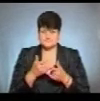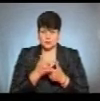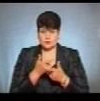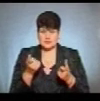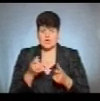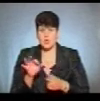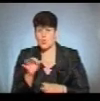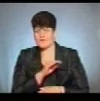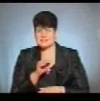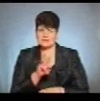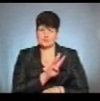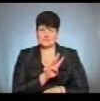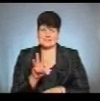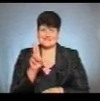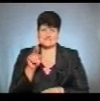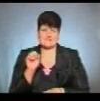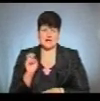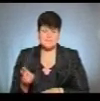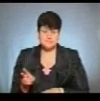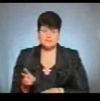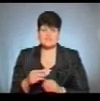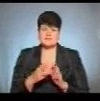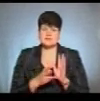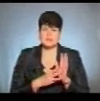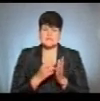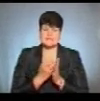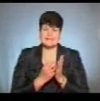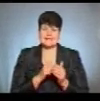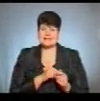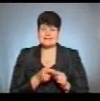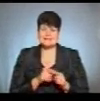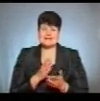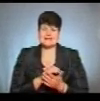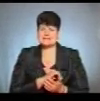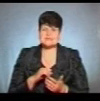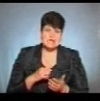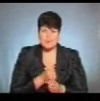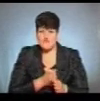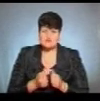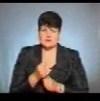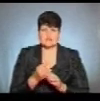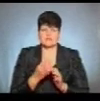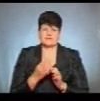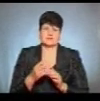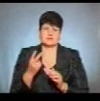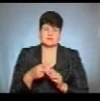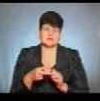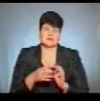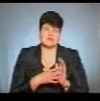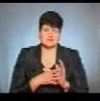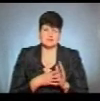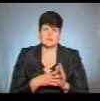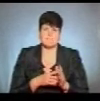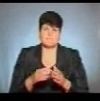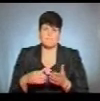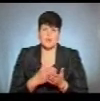на офіційному сайті ЦВК. 18 кандидатів – це самовисуванці, 29-х висунули політичні партії.